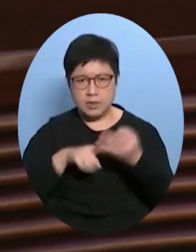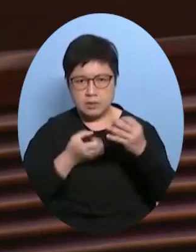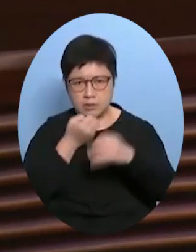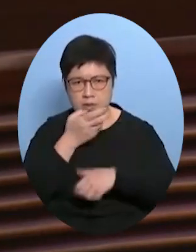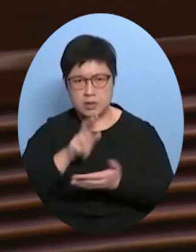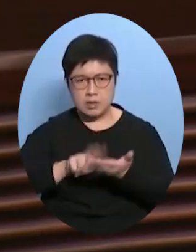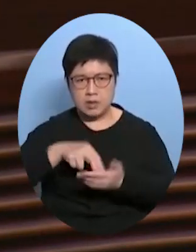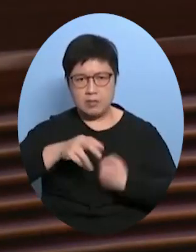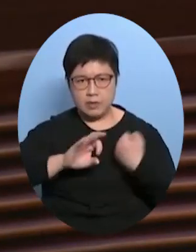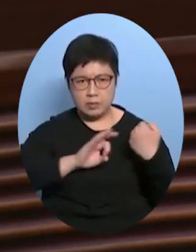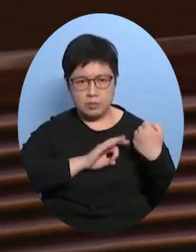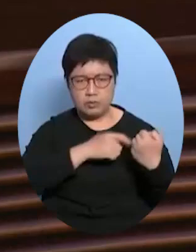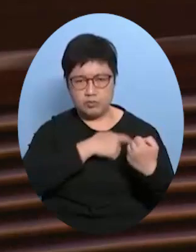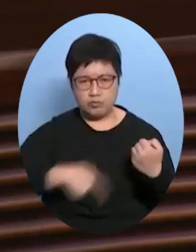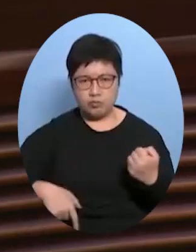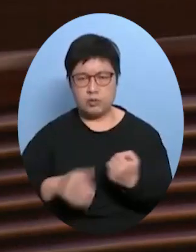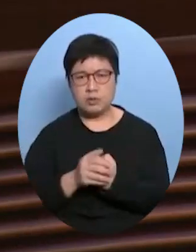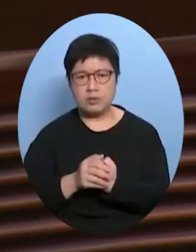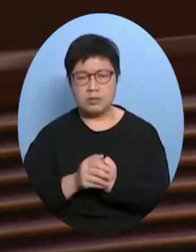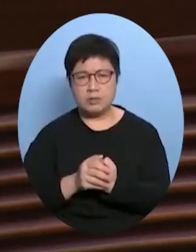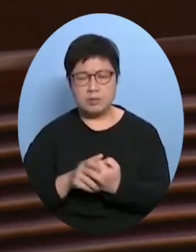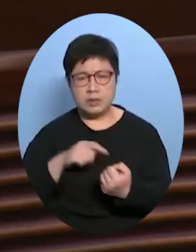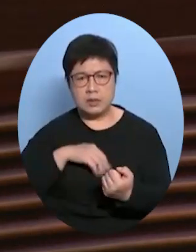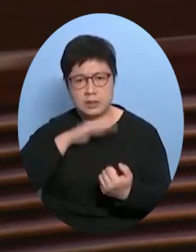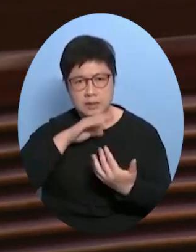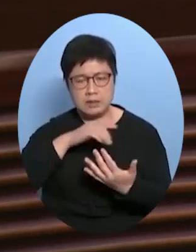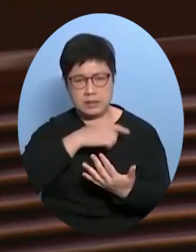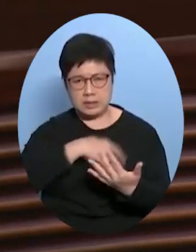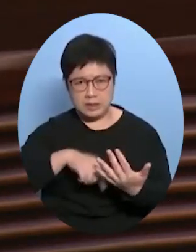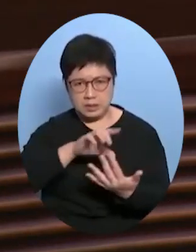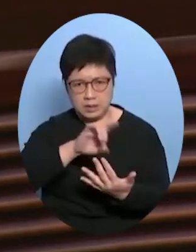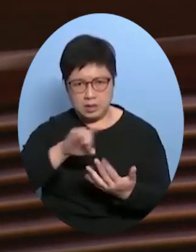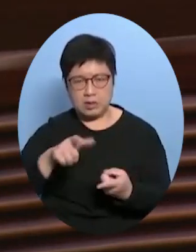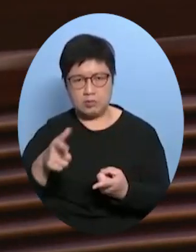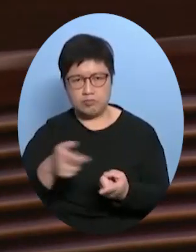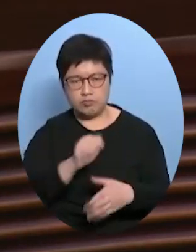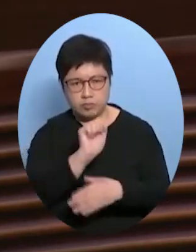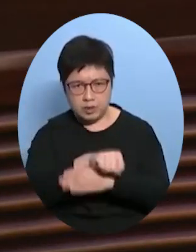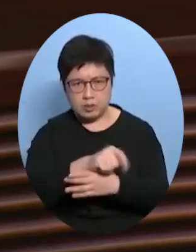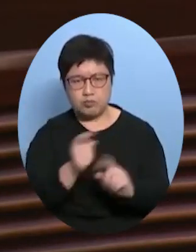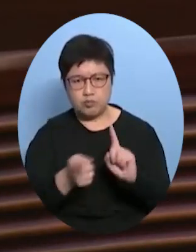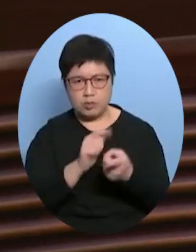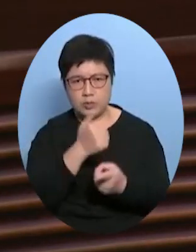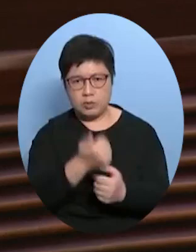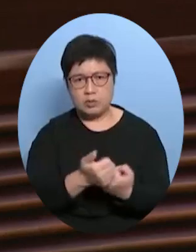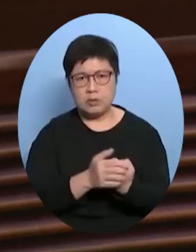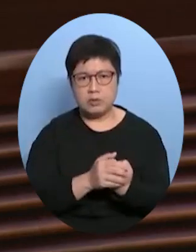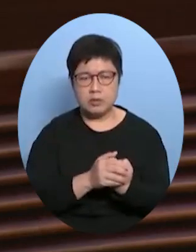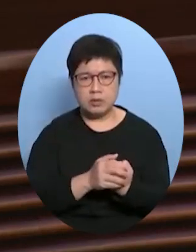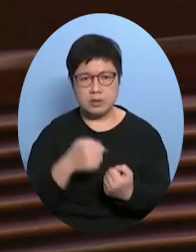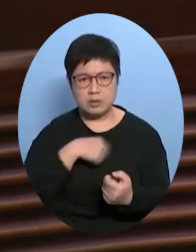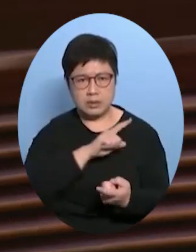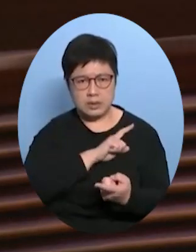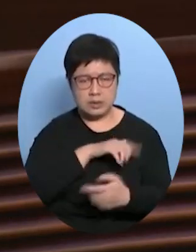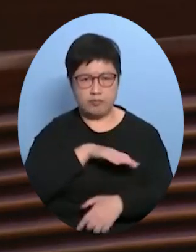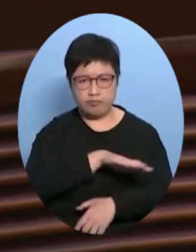人，更可以強化候選人的代表性和認受性。候選人除了需要獲得自己所